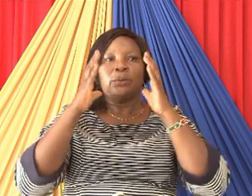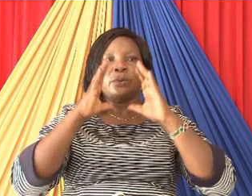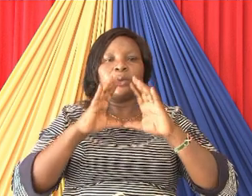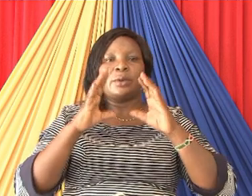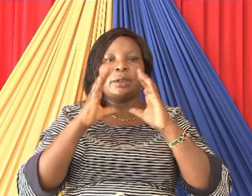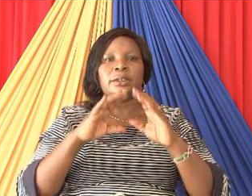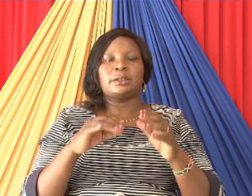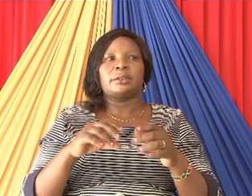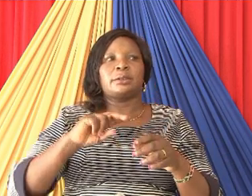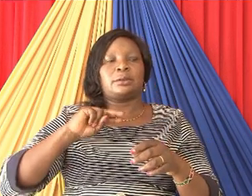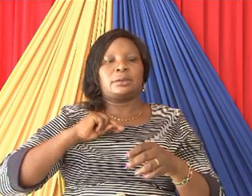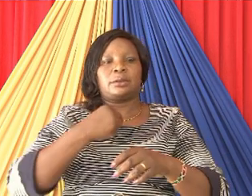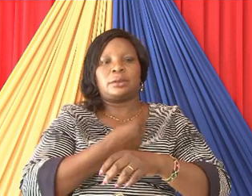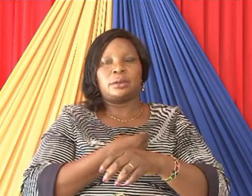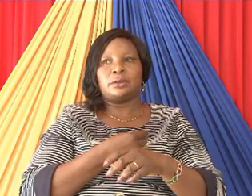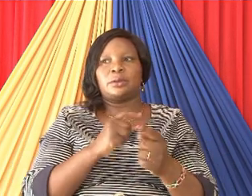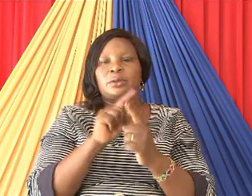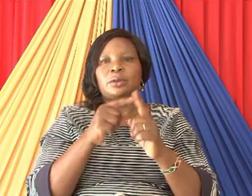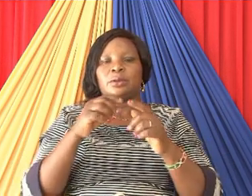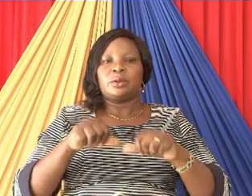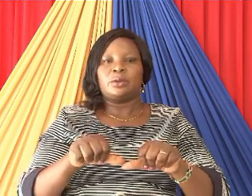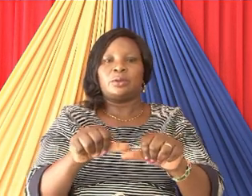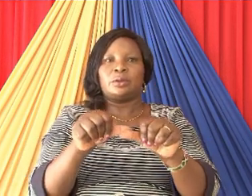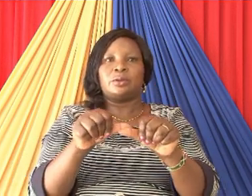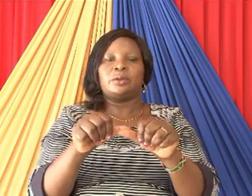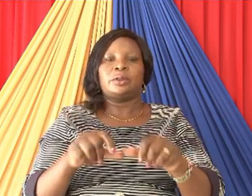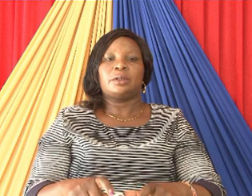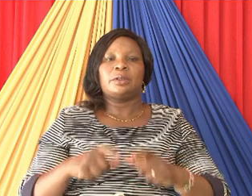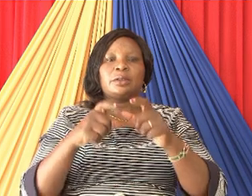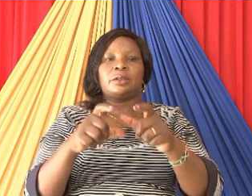kutoa mapato yetu ama mazao yetu ama